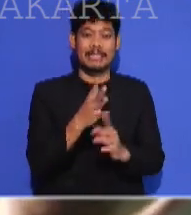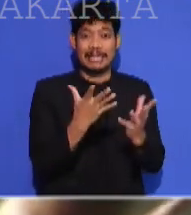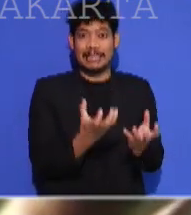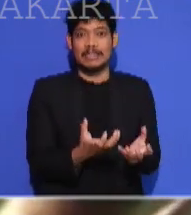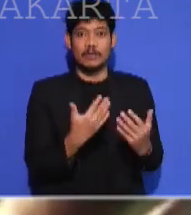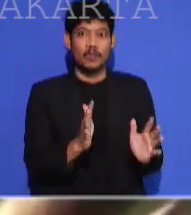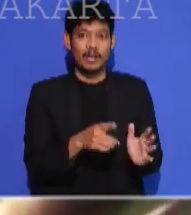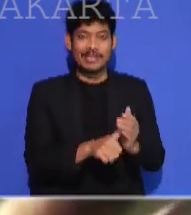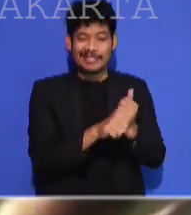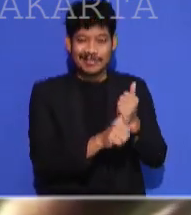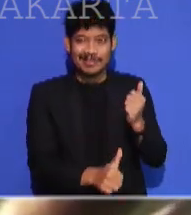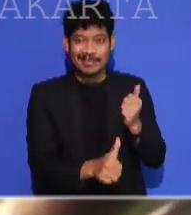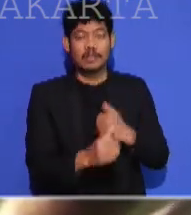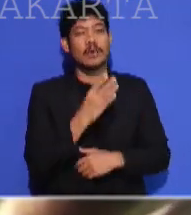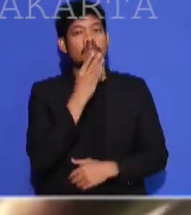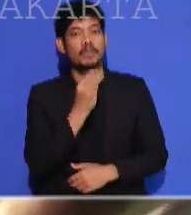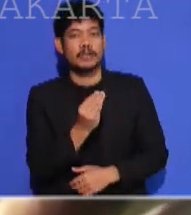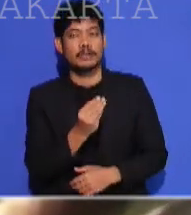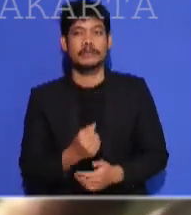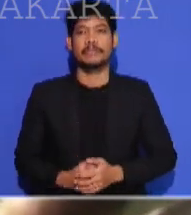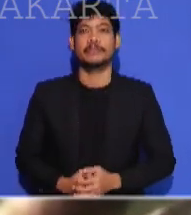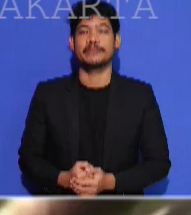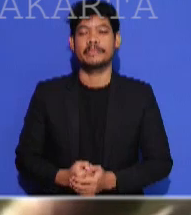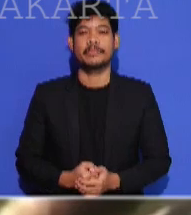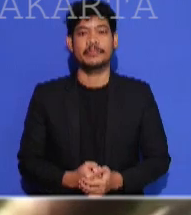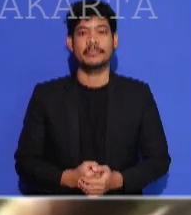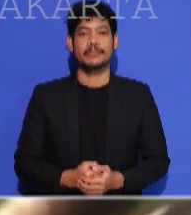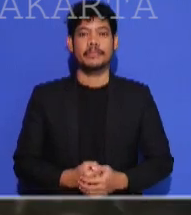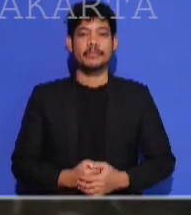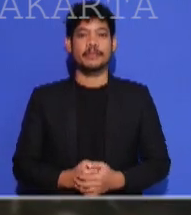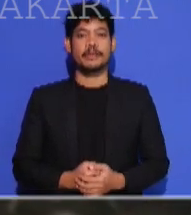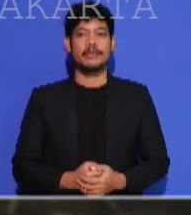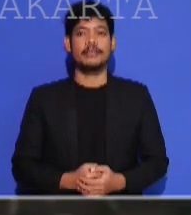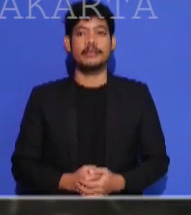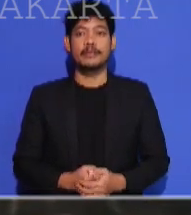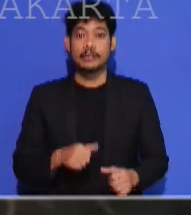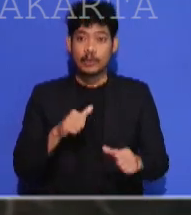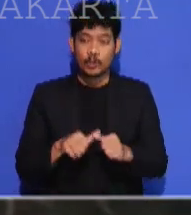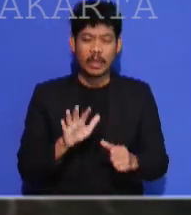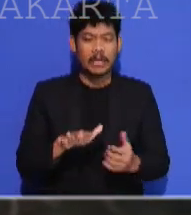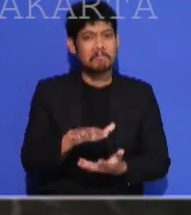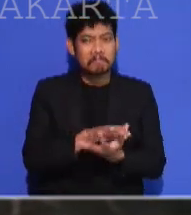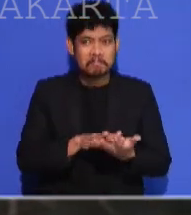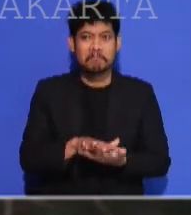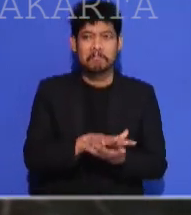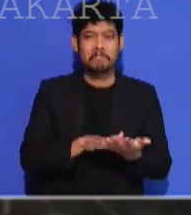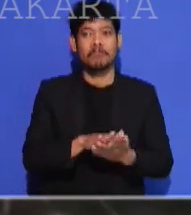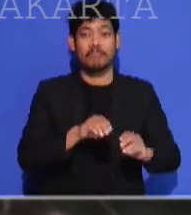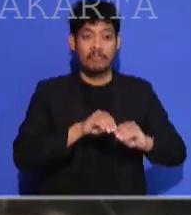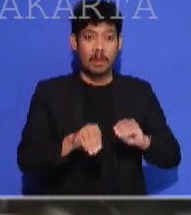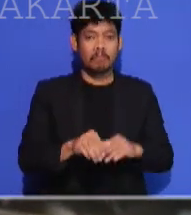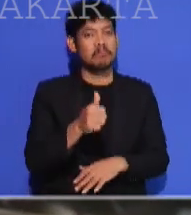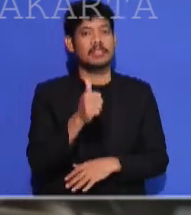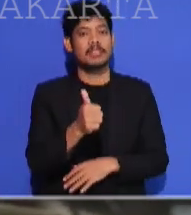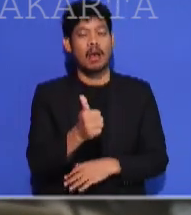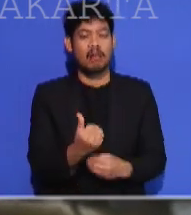mentah. Rabuk organik sarto siti kanthi perbandingan setunggal banding setunggal. Supados